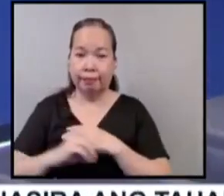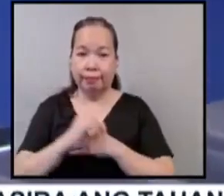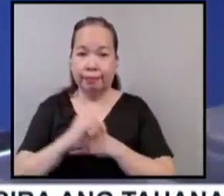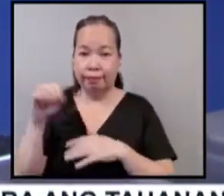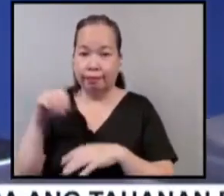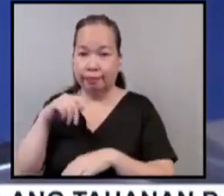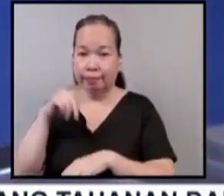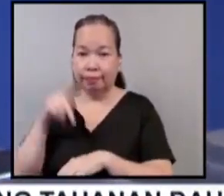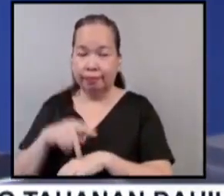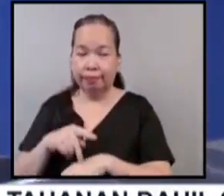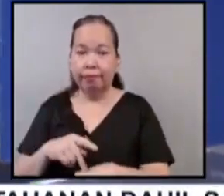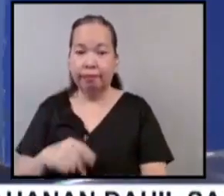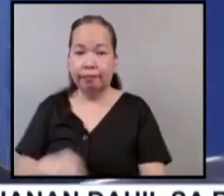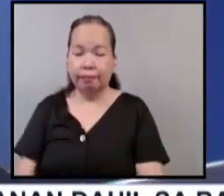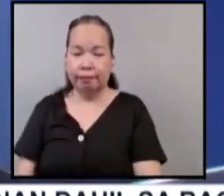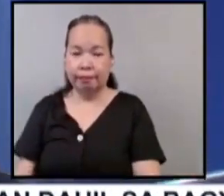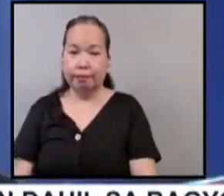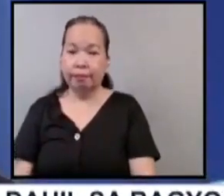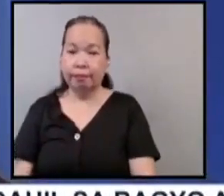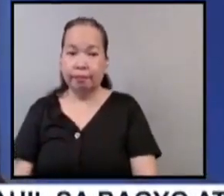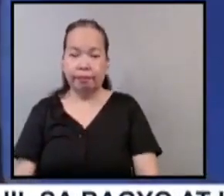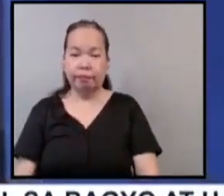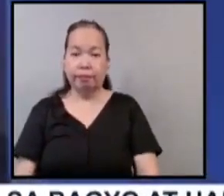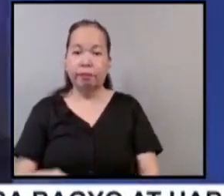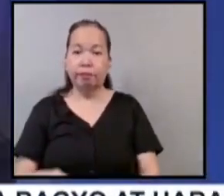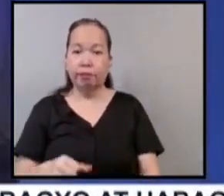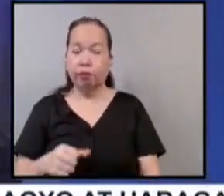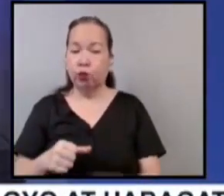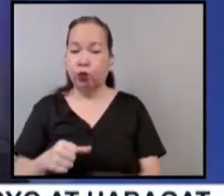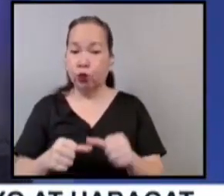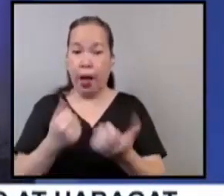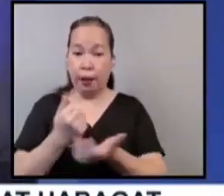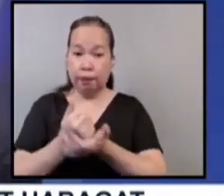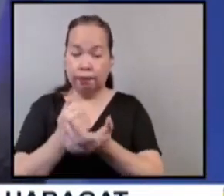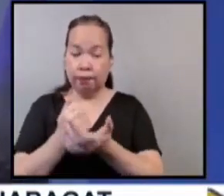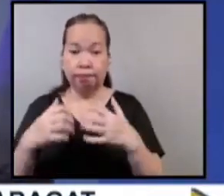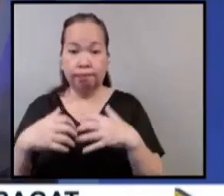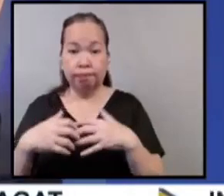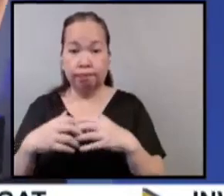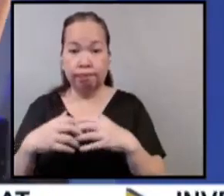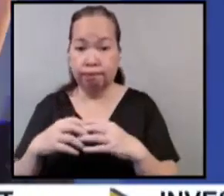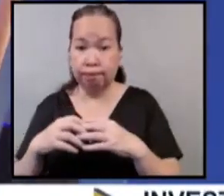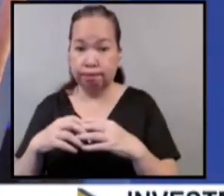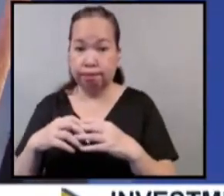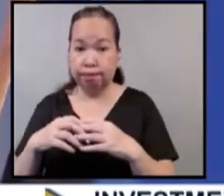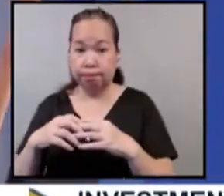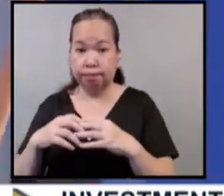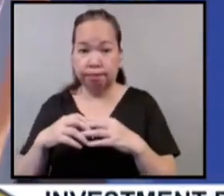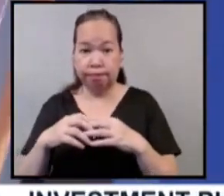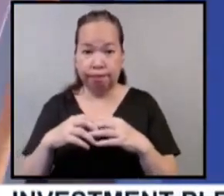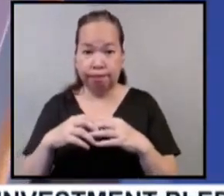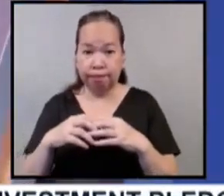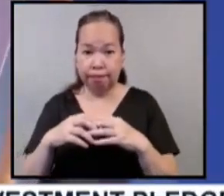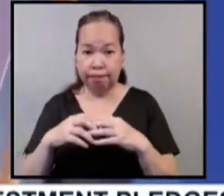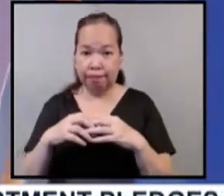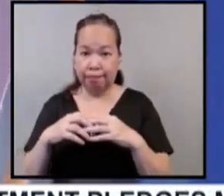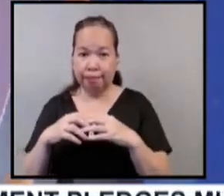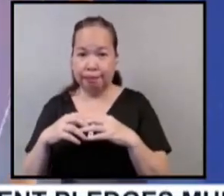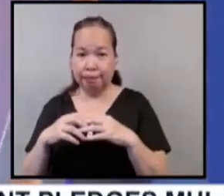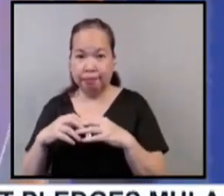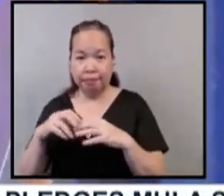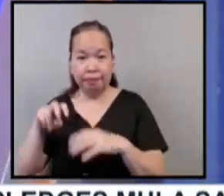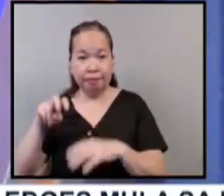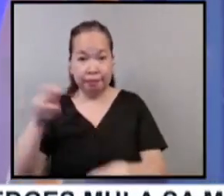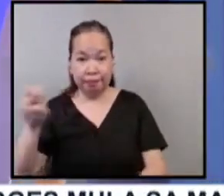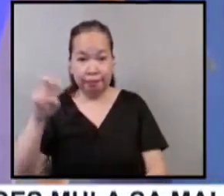upang makatulong sa patuloy na pagbangon ng industriya ng turismo. Sa ating bansa ay isang aktibidad ang inorganisa ng Philippine